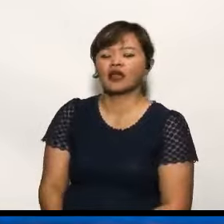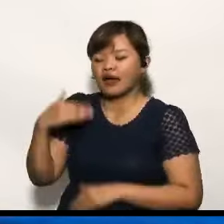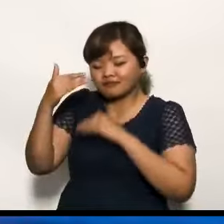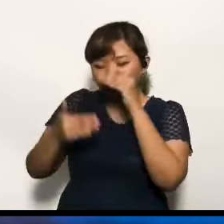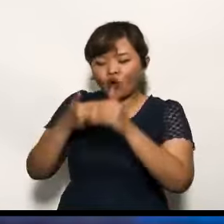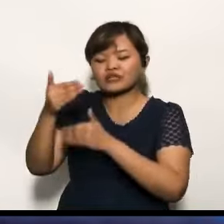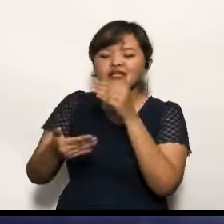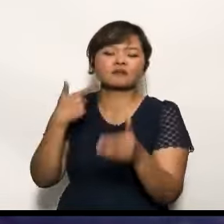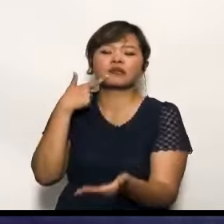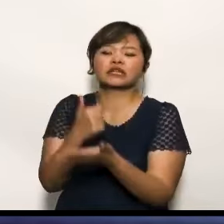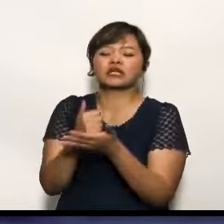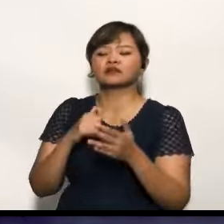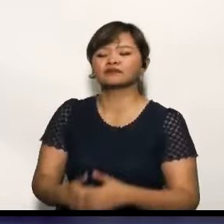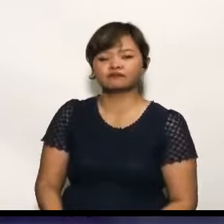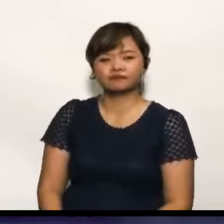Progress matters.